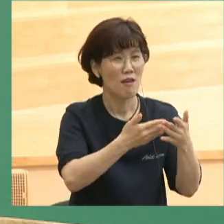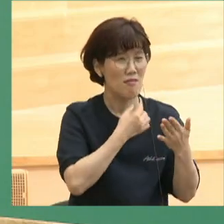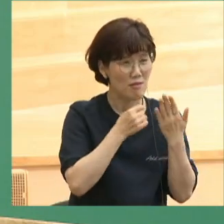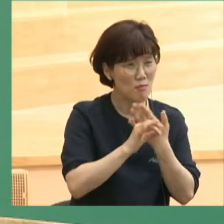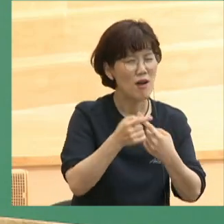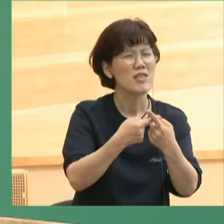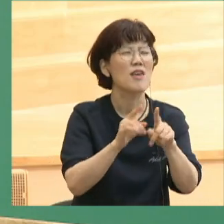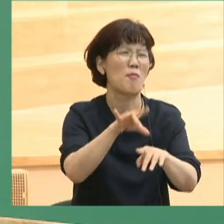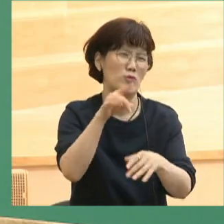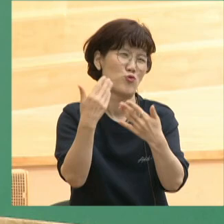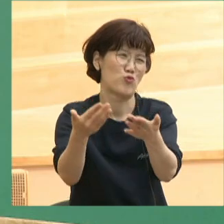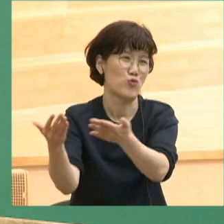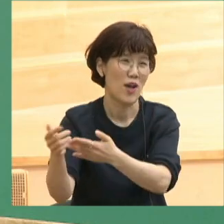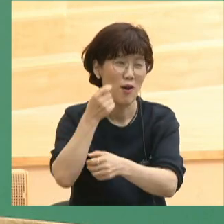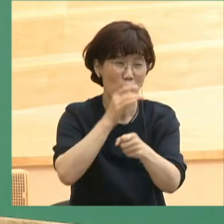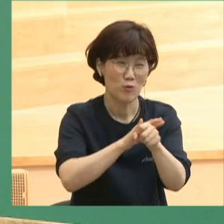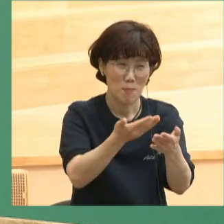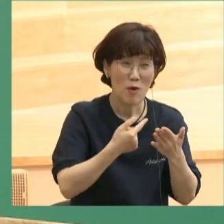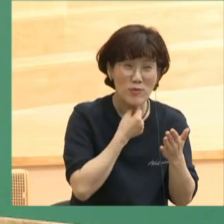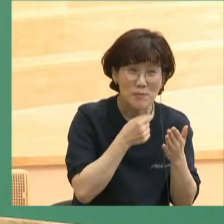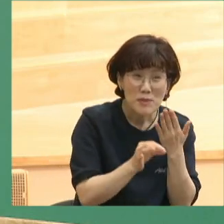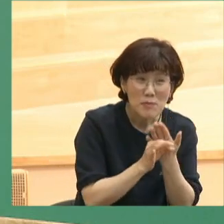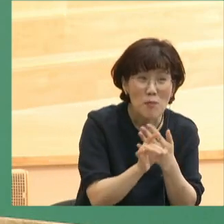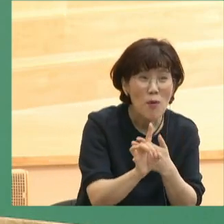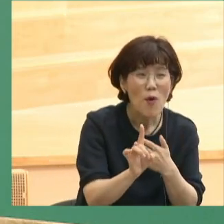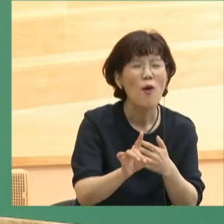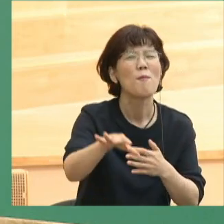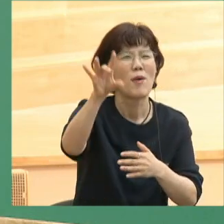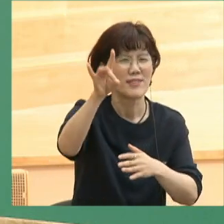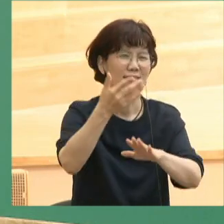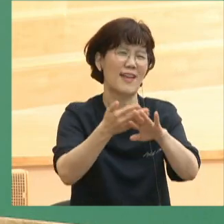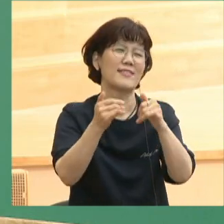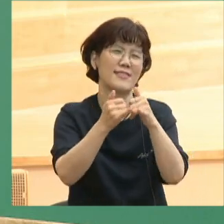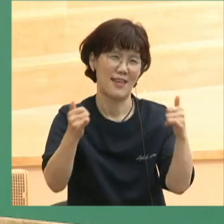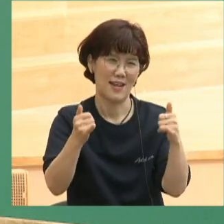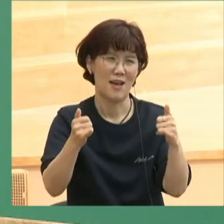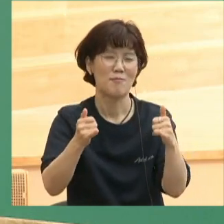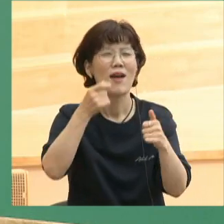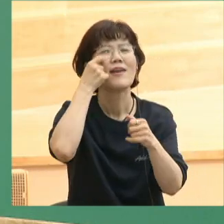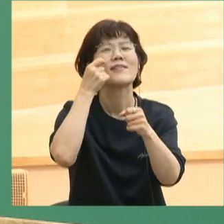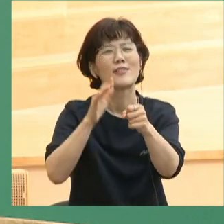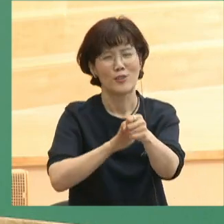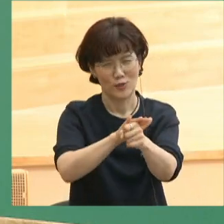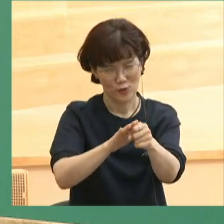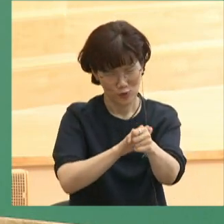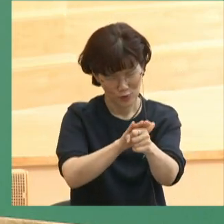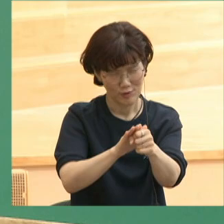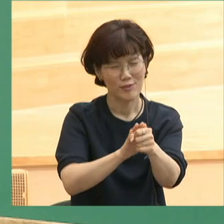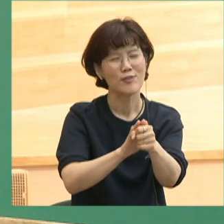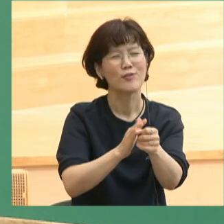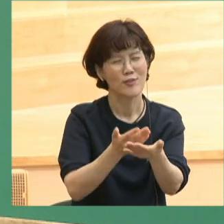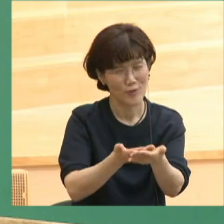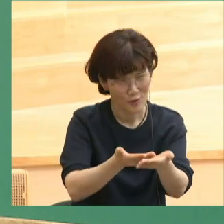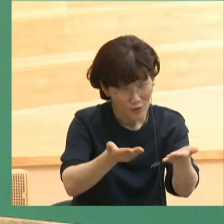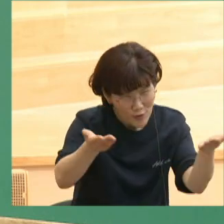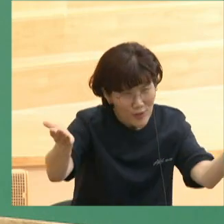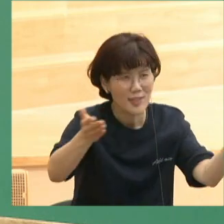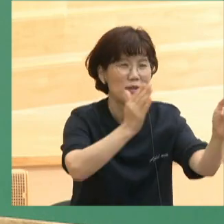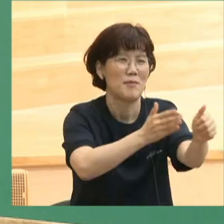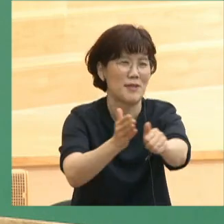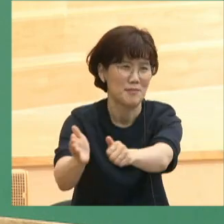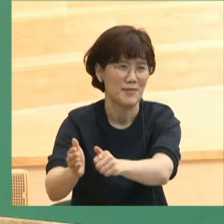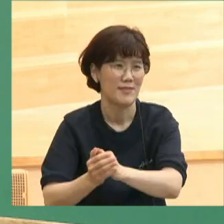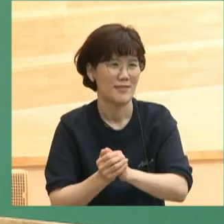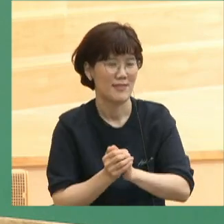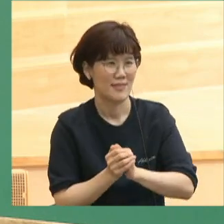이해하세요. 긍휼의 여김을 받고 싶어요? 그러면 먼저 다른 이들을 긍휼히 여길 수 있기를 바랍니다.